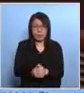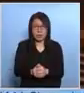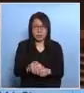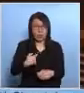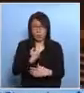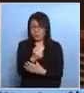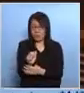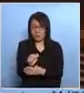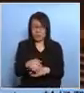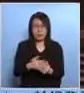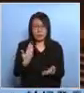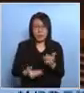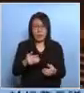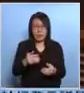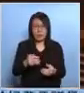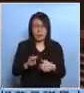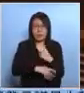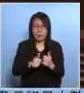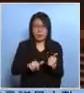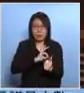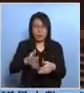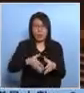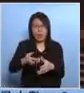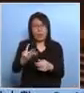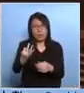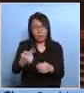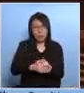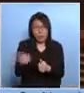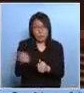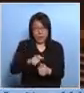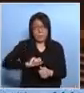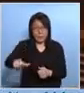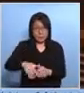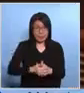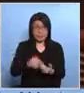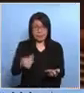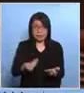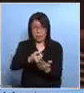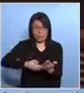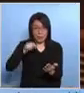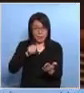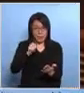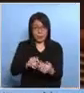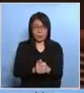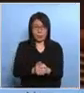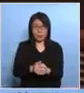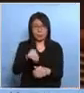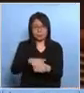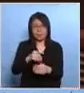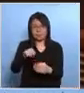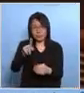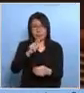承認啊。跟住開咗幾多個法案委員會，仲快過你啊！呢條啊，都過埋嘅都有